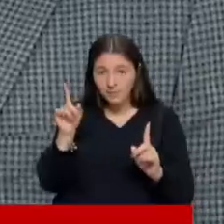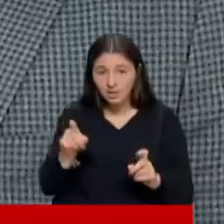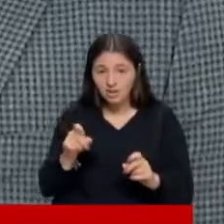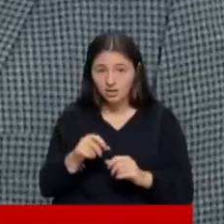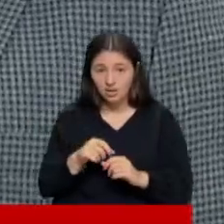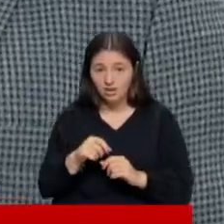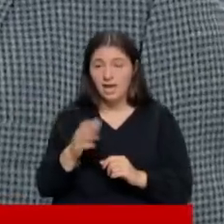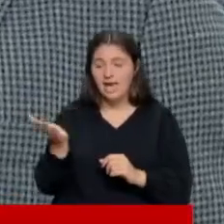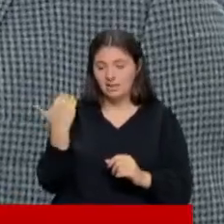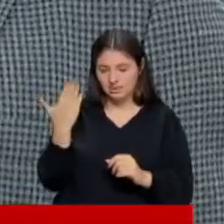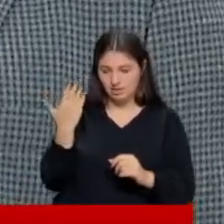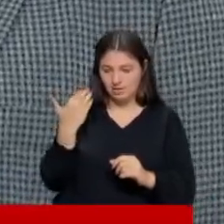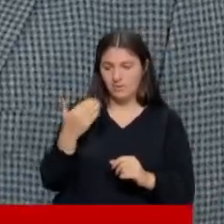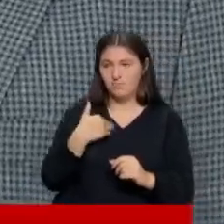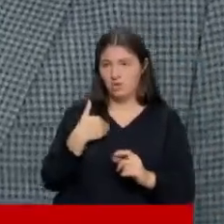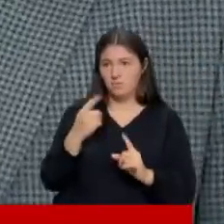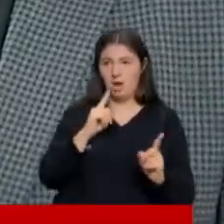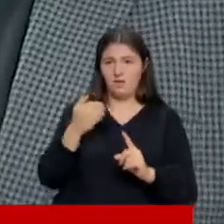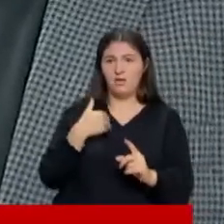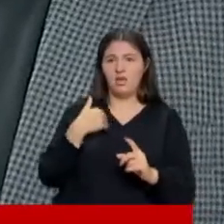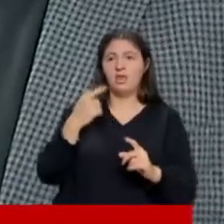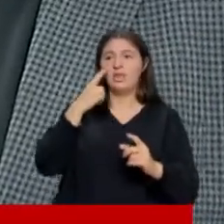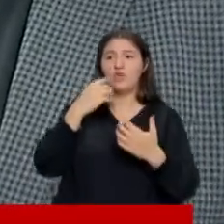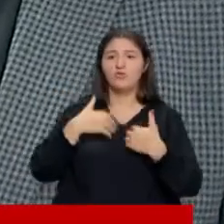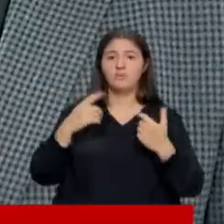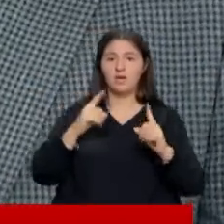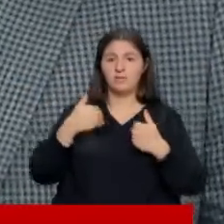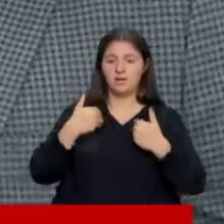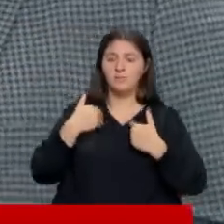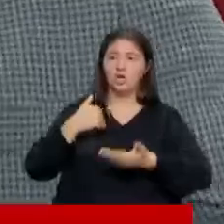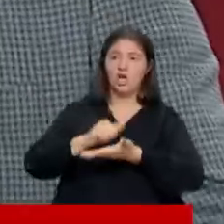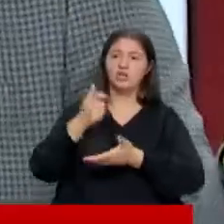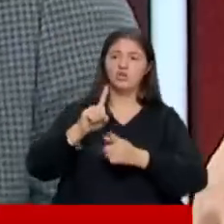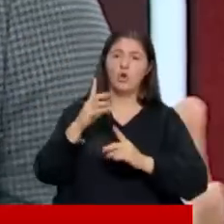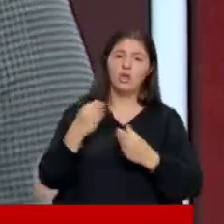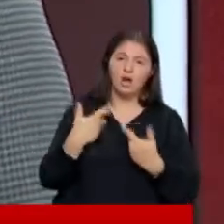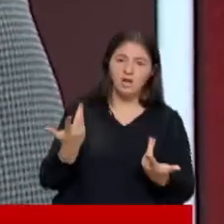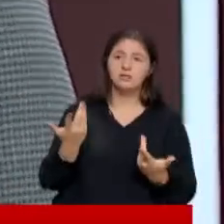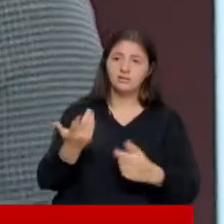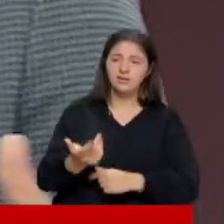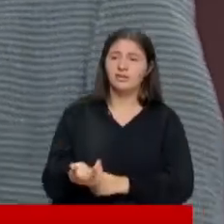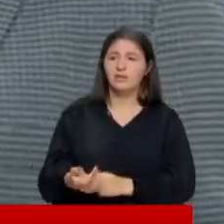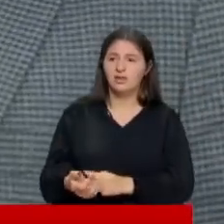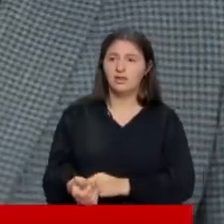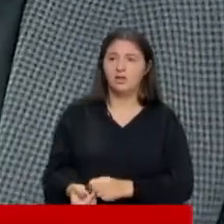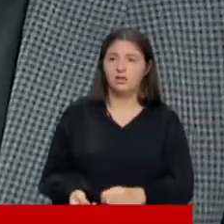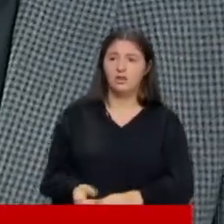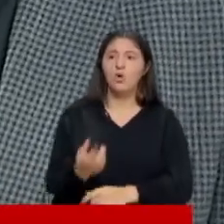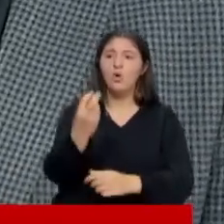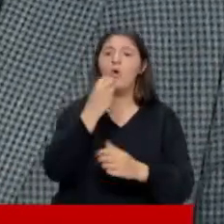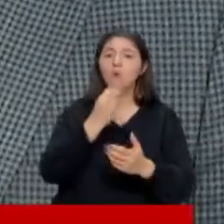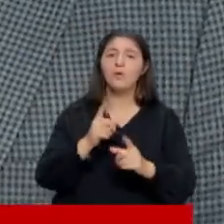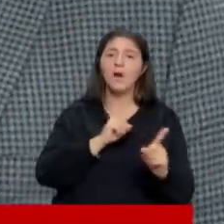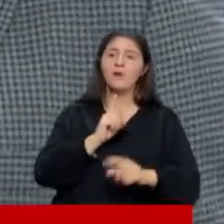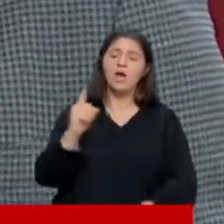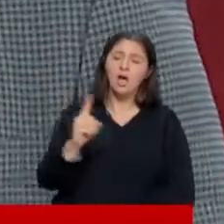ya Eskiden ben yargılandım devlet güvenlik mahkemesinde Biz gazeteci olarak zaten Yani ömrümüz